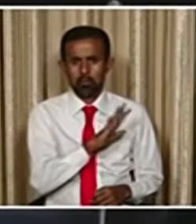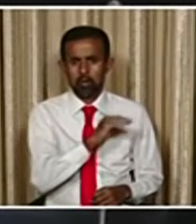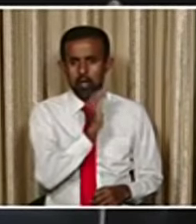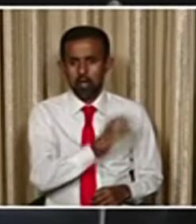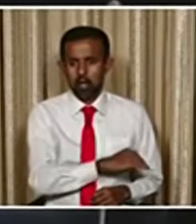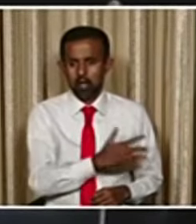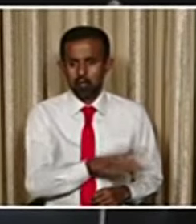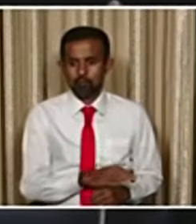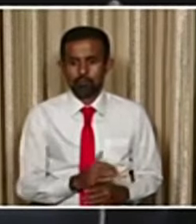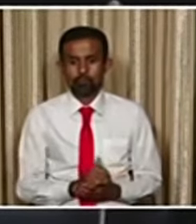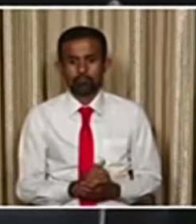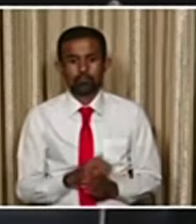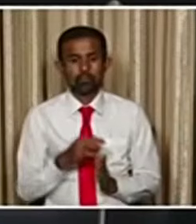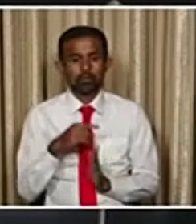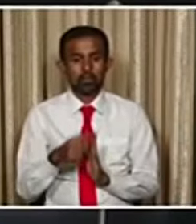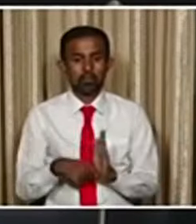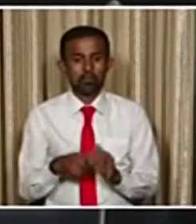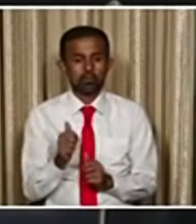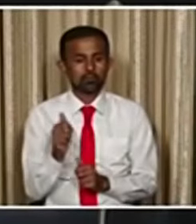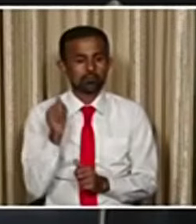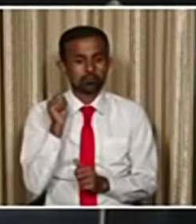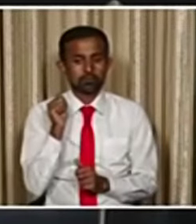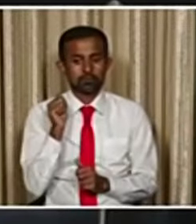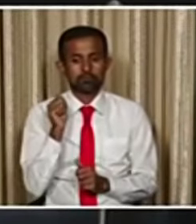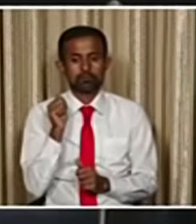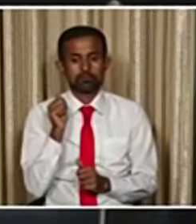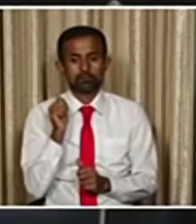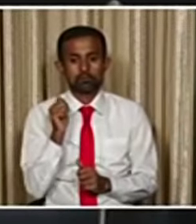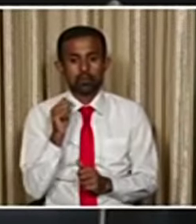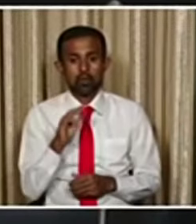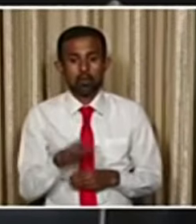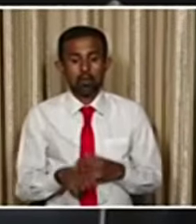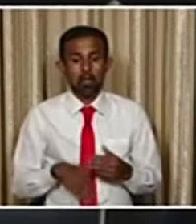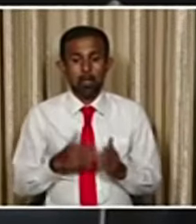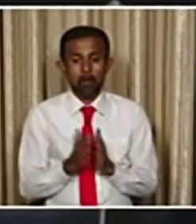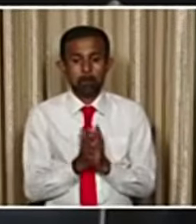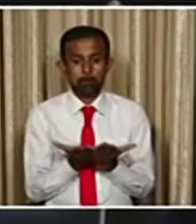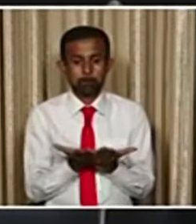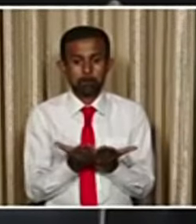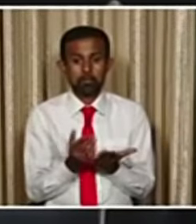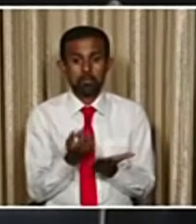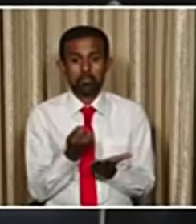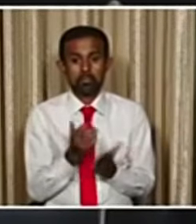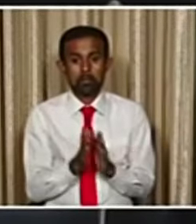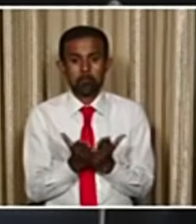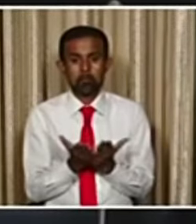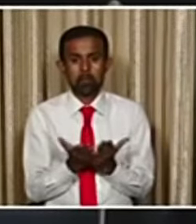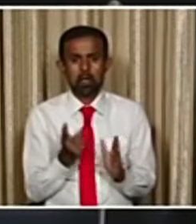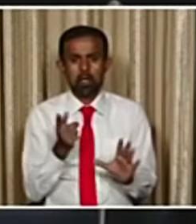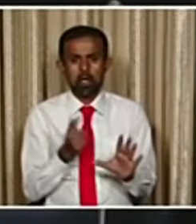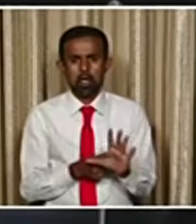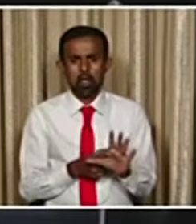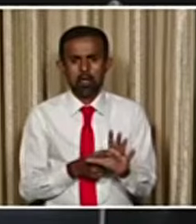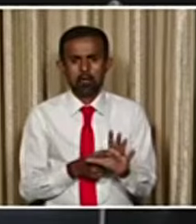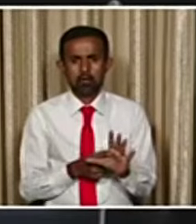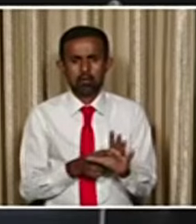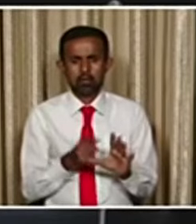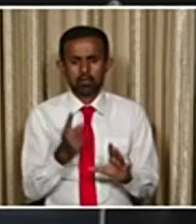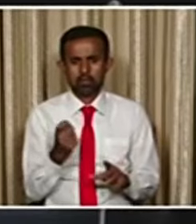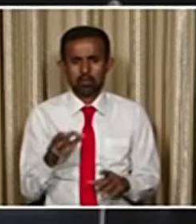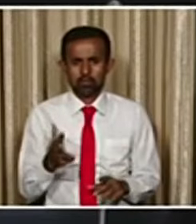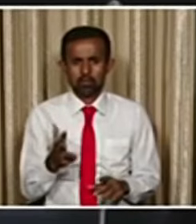වෙලා තියෙනවා. ශ්‍රී ලංකා ඉතිහාසයේ ප්‍රාථමික ගිණුම අවුරුදු 6යි 70 අවුරුදු